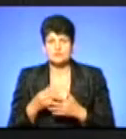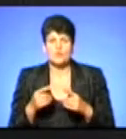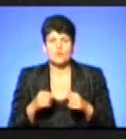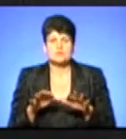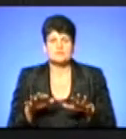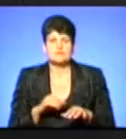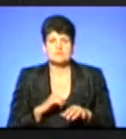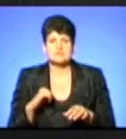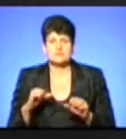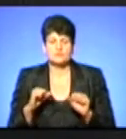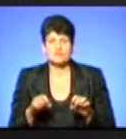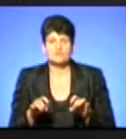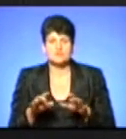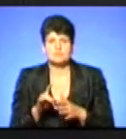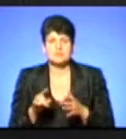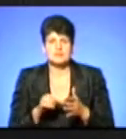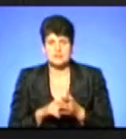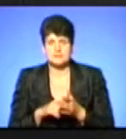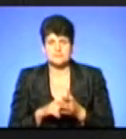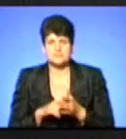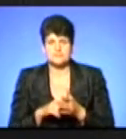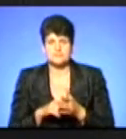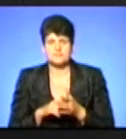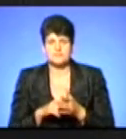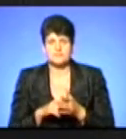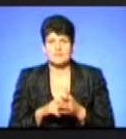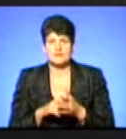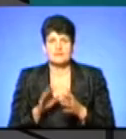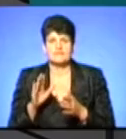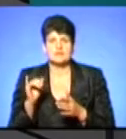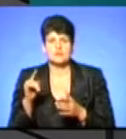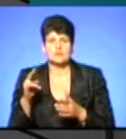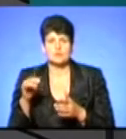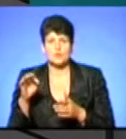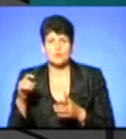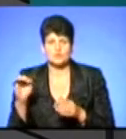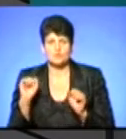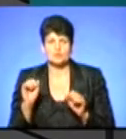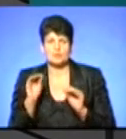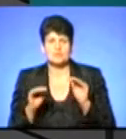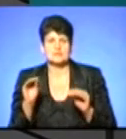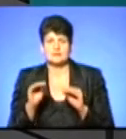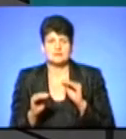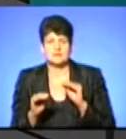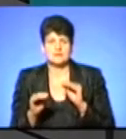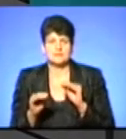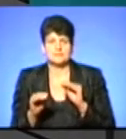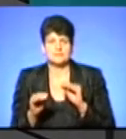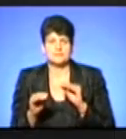місцевого самоврядування, що вирішив питання поводження, в даному випадку це будуть відходи. Вони можуть поскладати це окрай